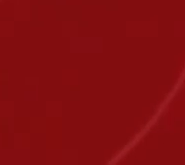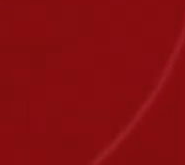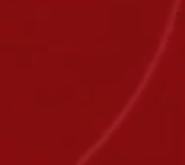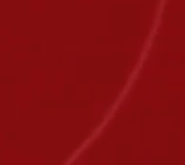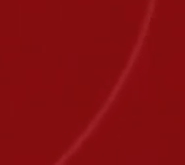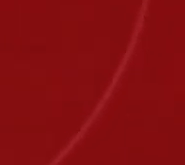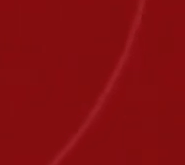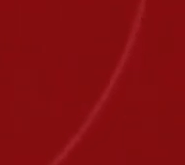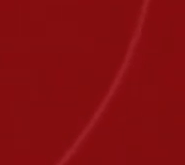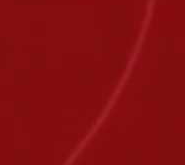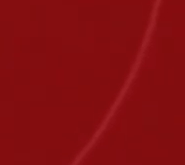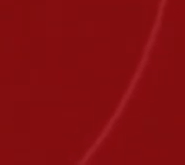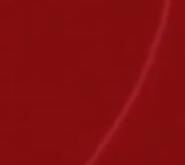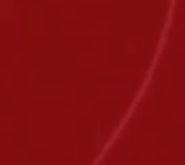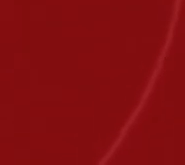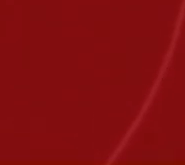Дякую.